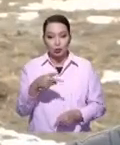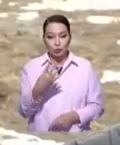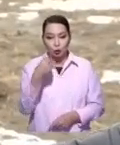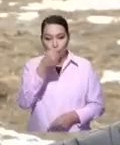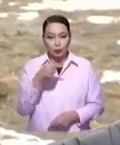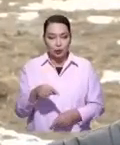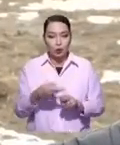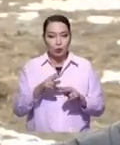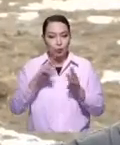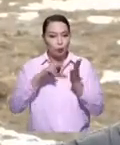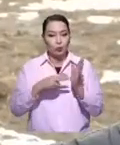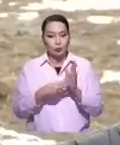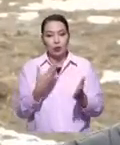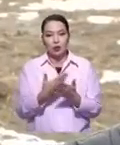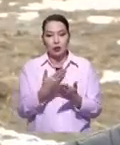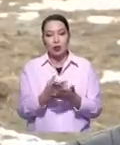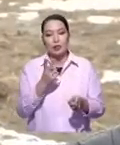осы соманы шамамен екі есе